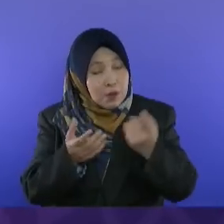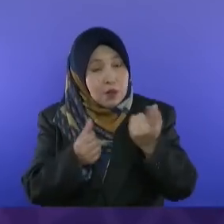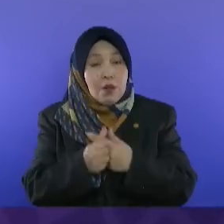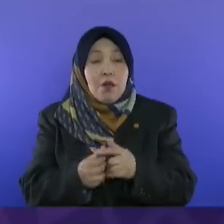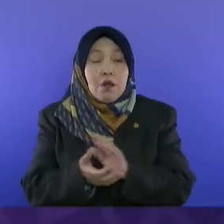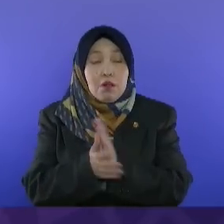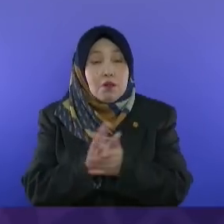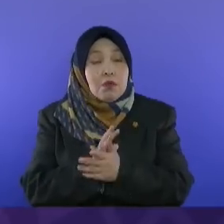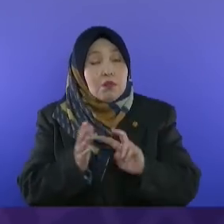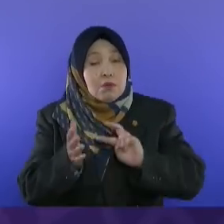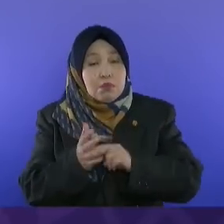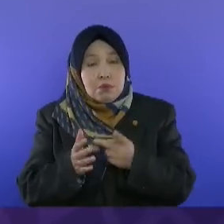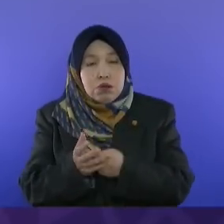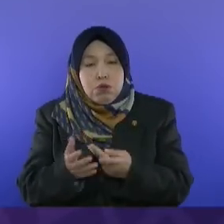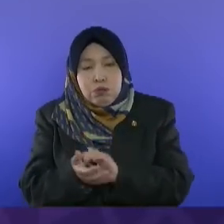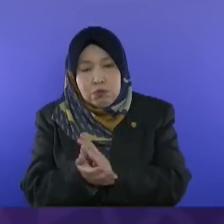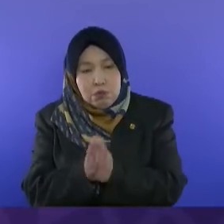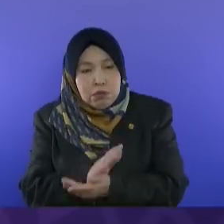maksudnya